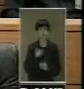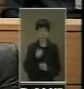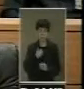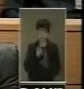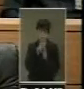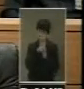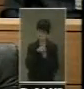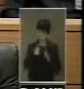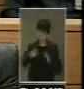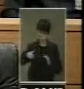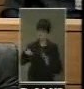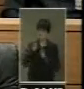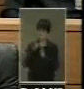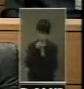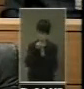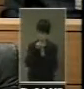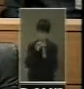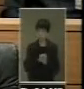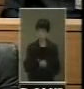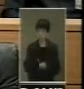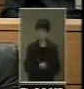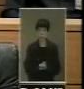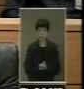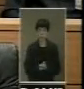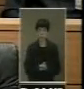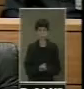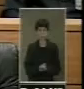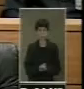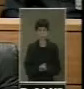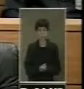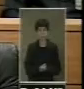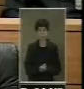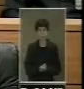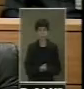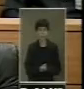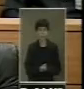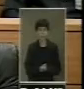าทีครับท่านครับ